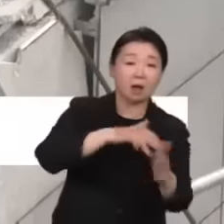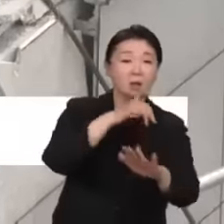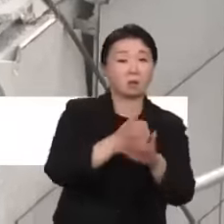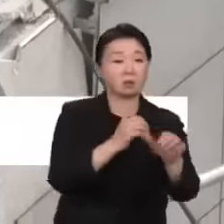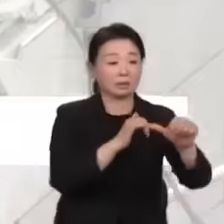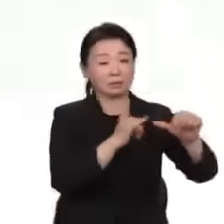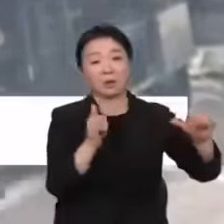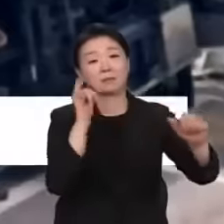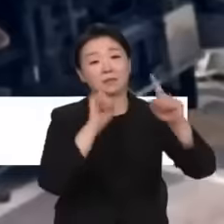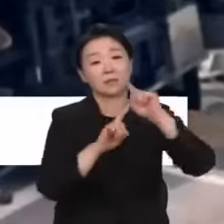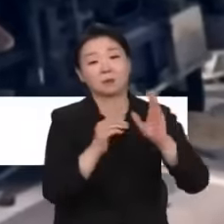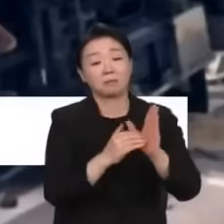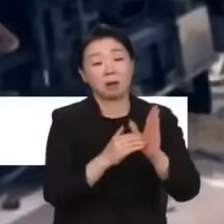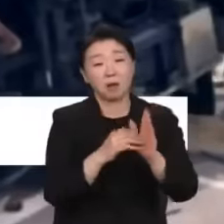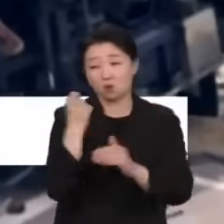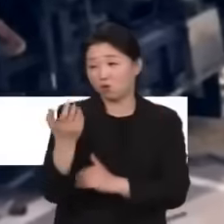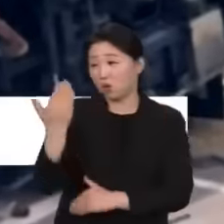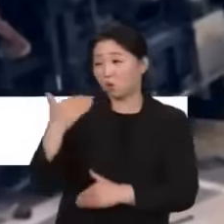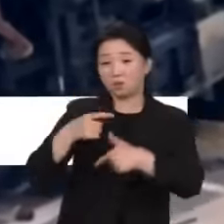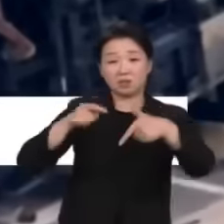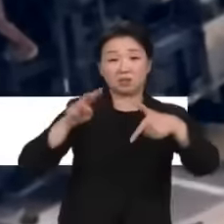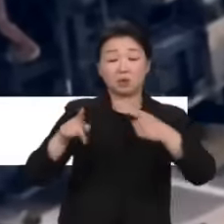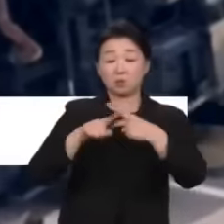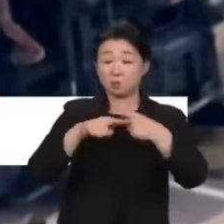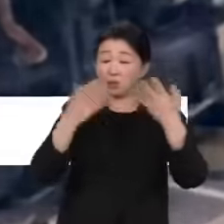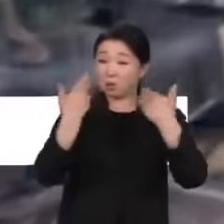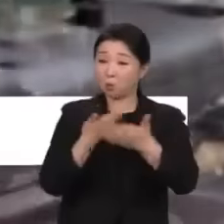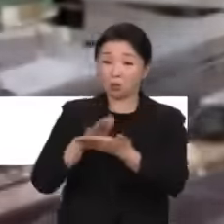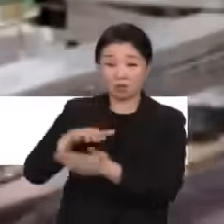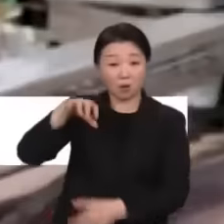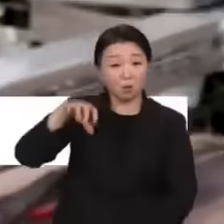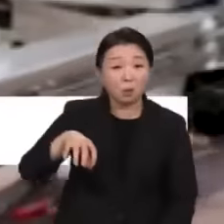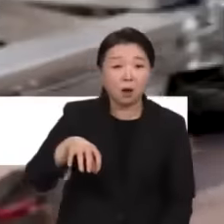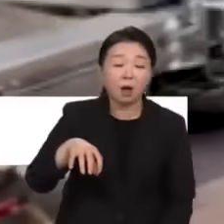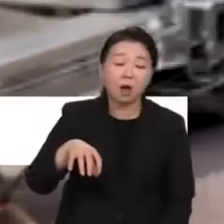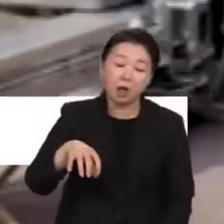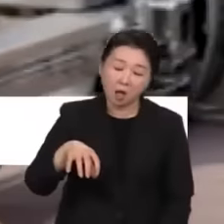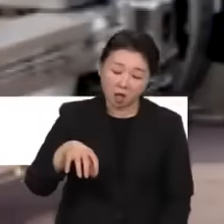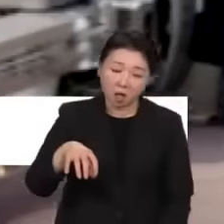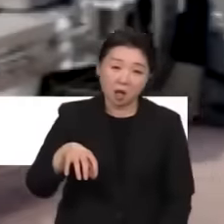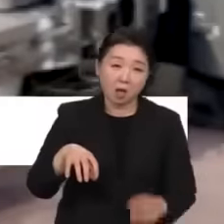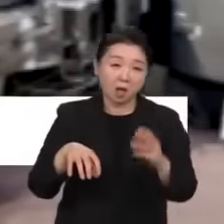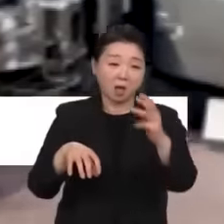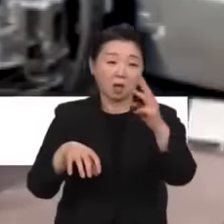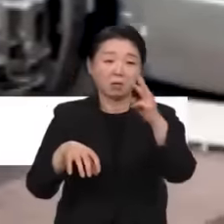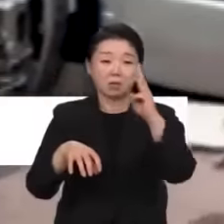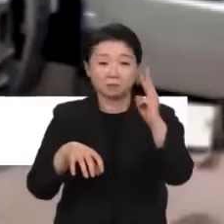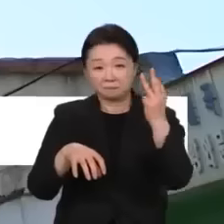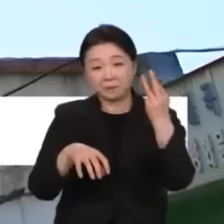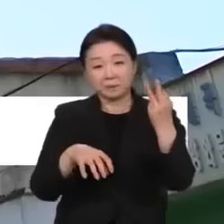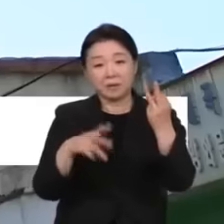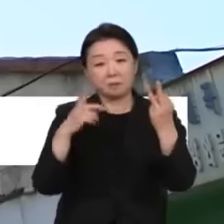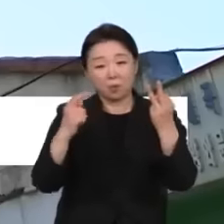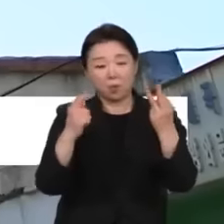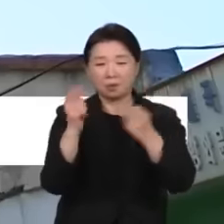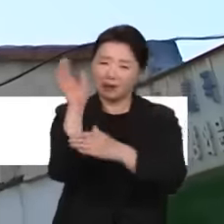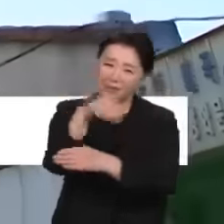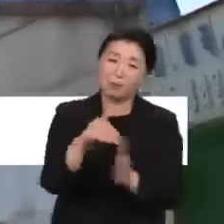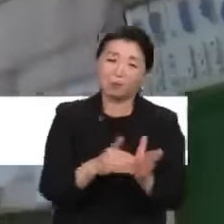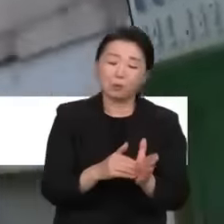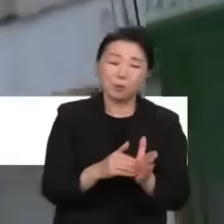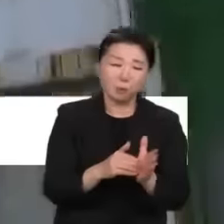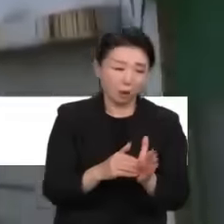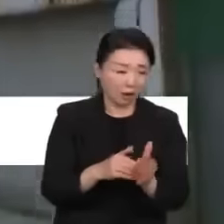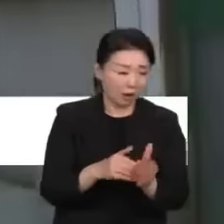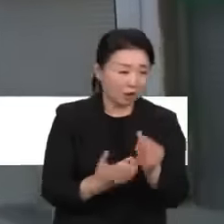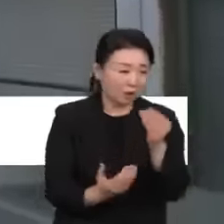다쳤습니다. 6개월 전 인천 한 초등학교 공사장에서도 13톤 크레인이 넘어졌습니다. 사고 위험이